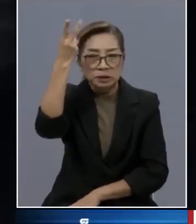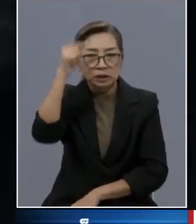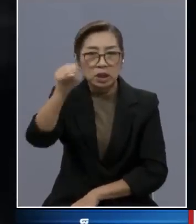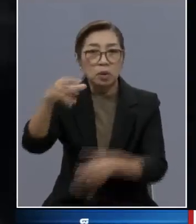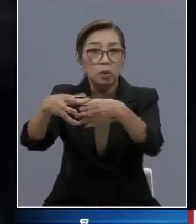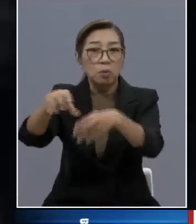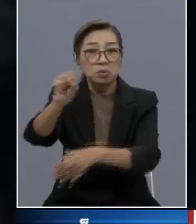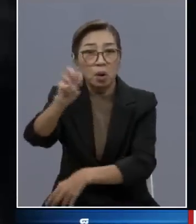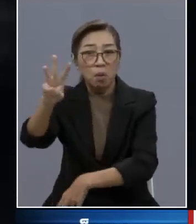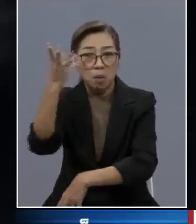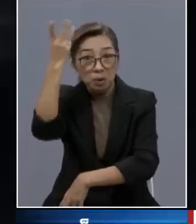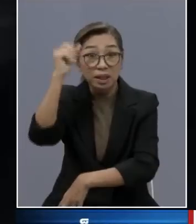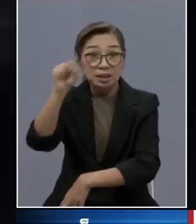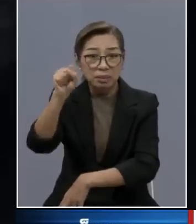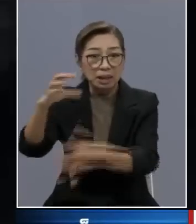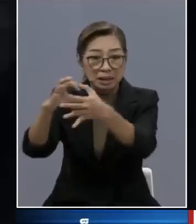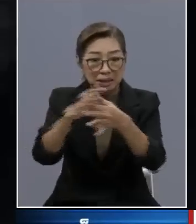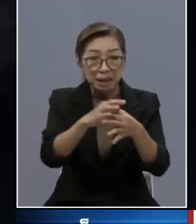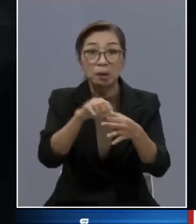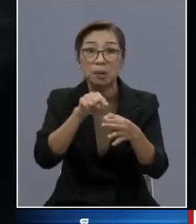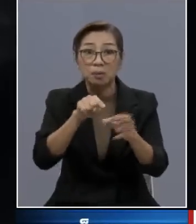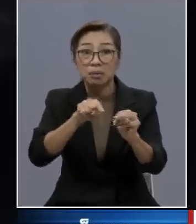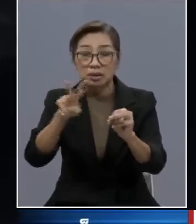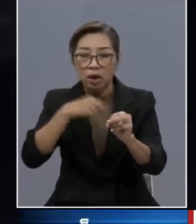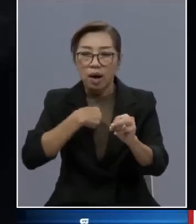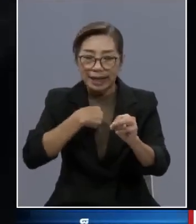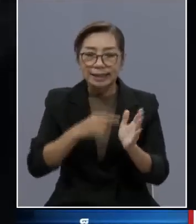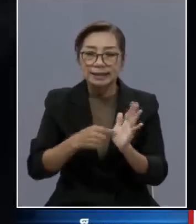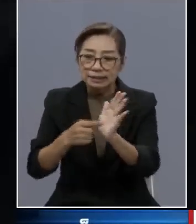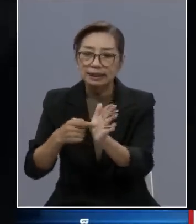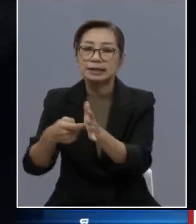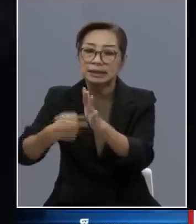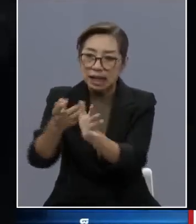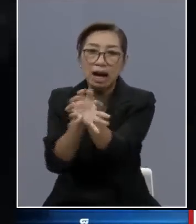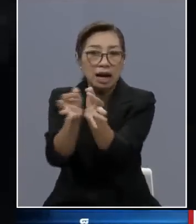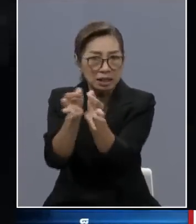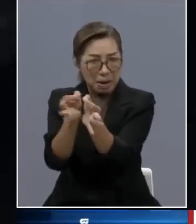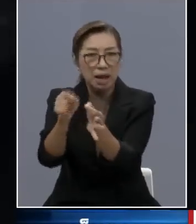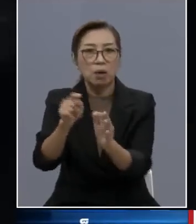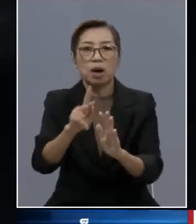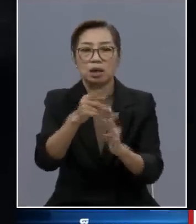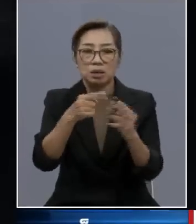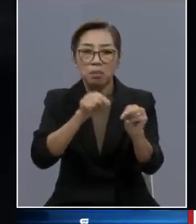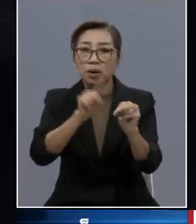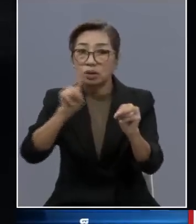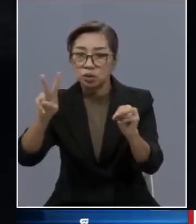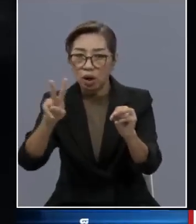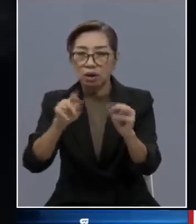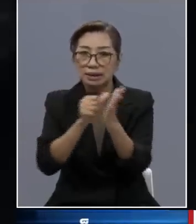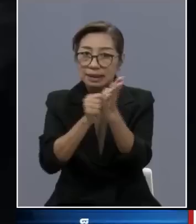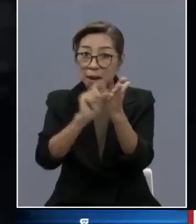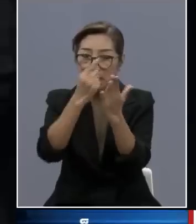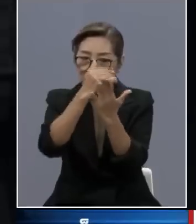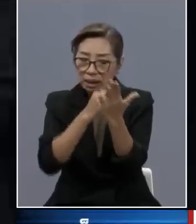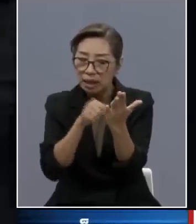วุฒิสภาหลายเรื่องนะครับถึงเจตจำนงถึงเนื้อหาของกฎหมายที่ตั้งใจที่จะทำให้กฎหมายม